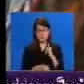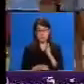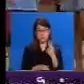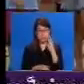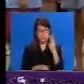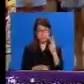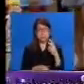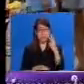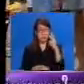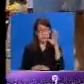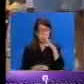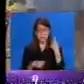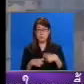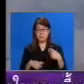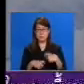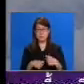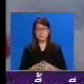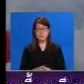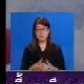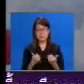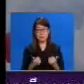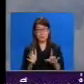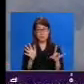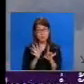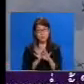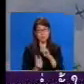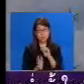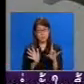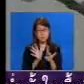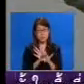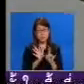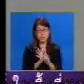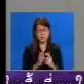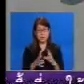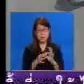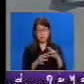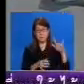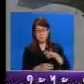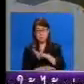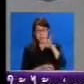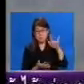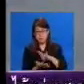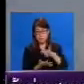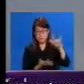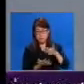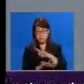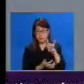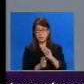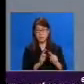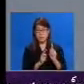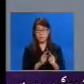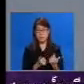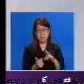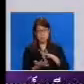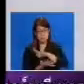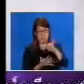หาได้ยากนี้บรรยากาศวันสุดท้ายในการจัดนิทรรศการการบินพลเรือนที่สนามบินดอนเมืองนอกจากโชว์การ